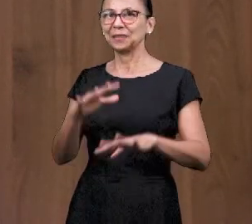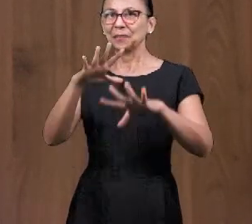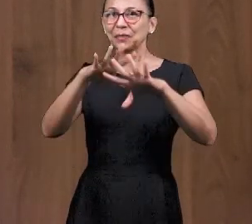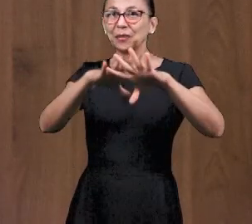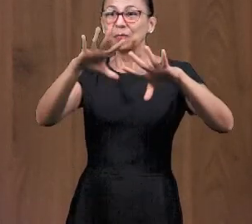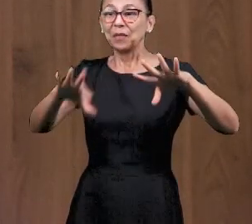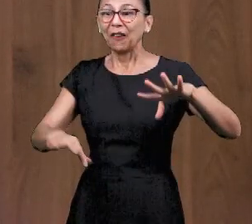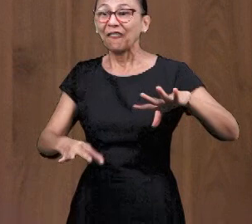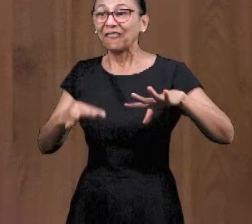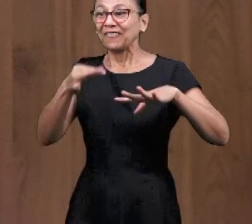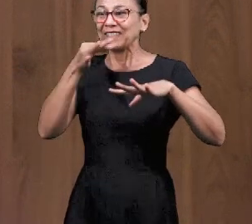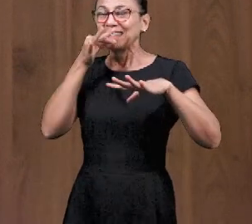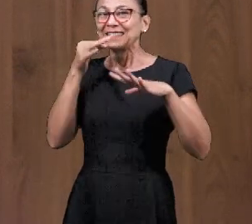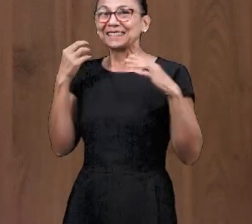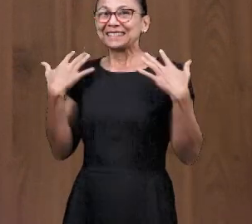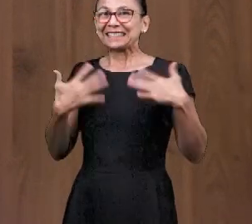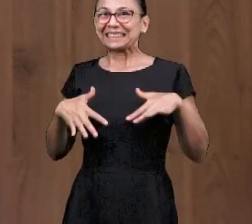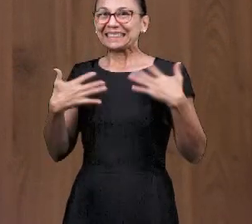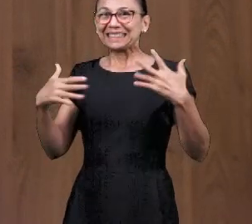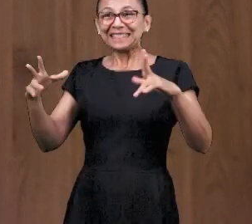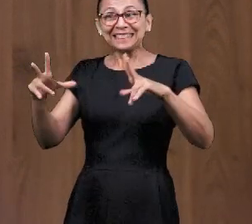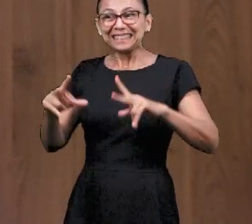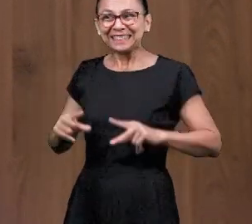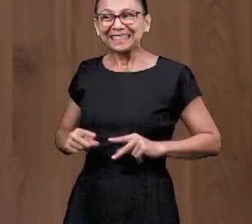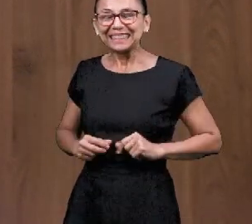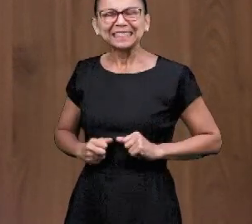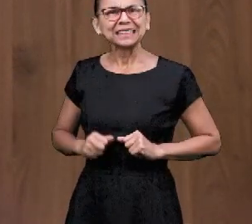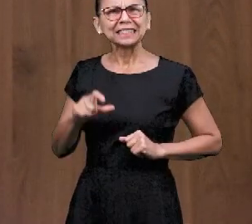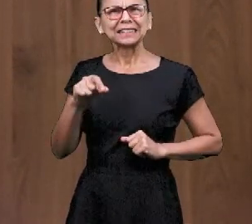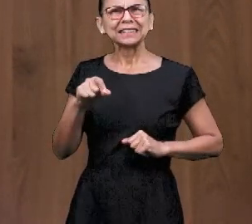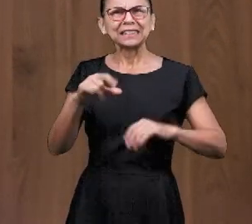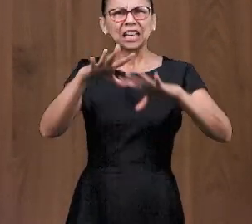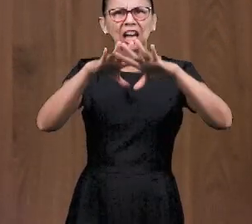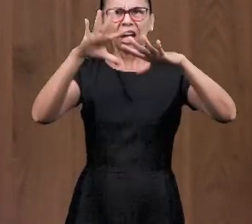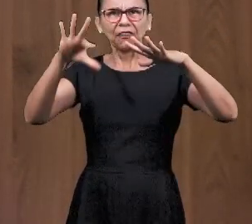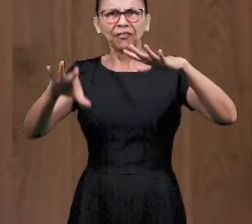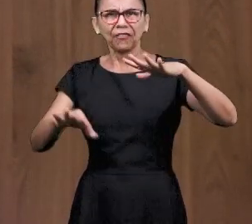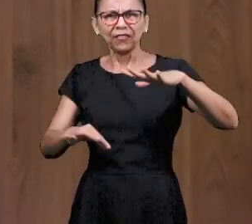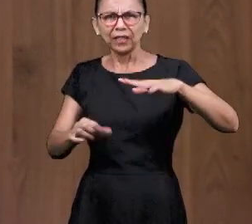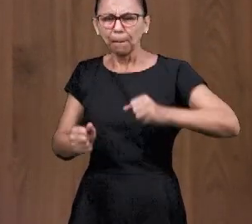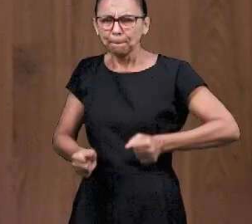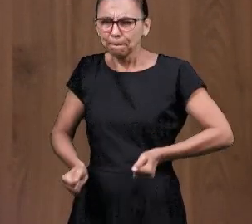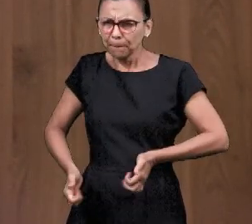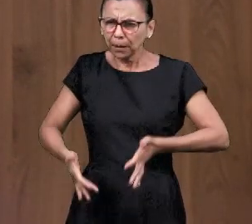père de famille. La vigne est une plantation de raisin qui servait